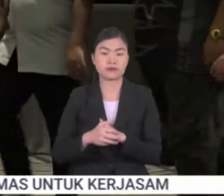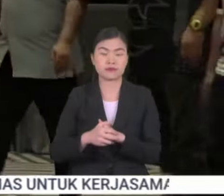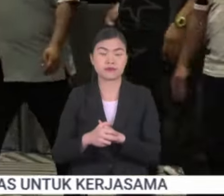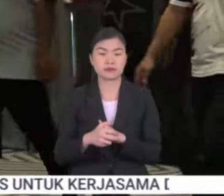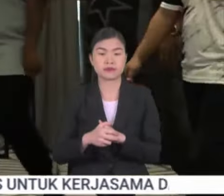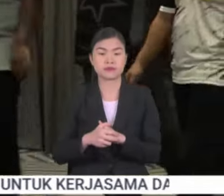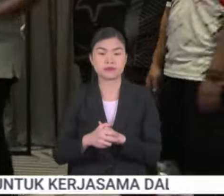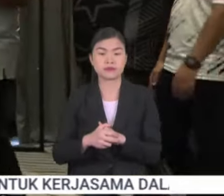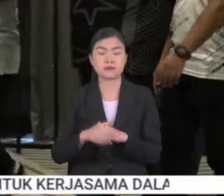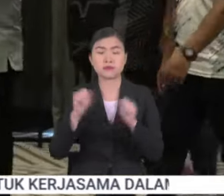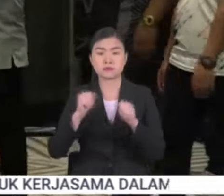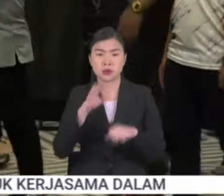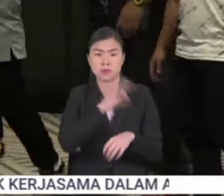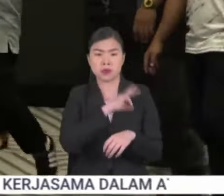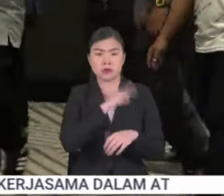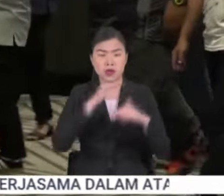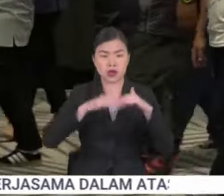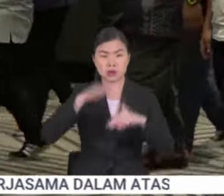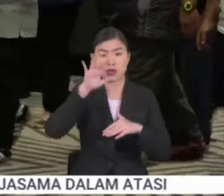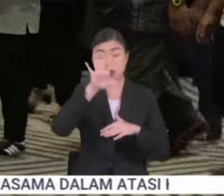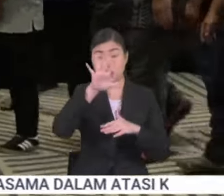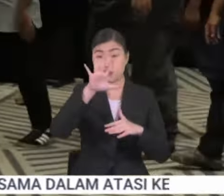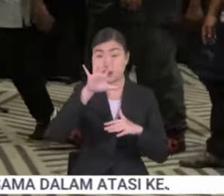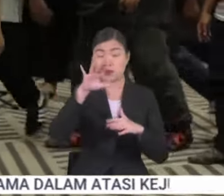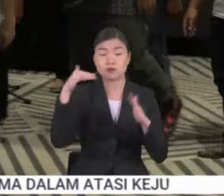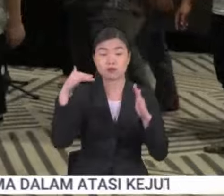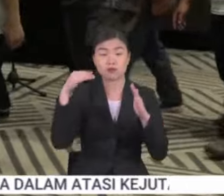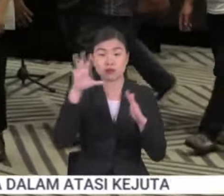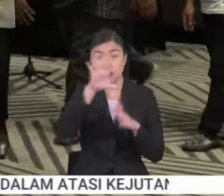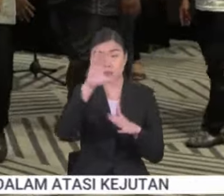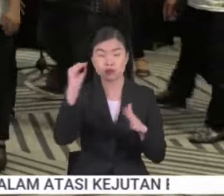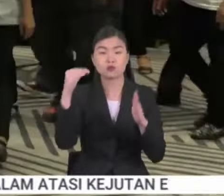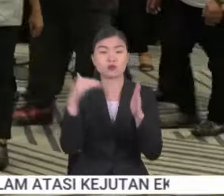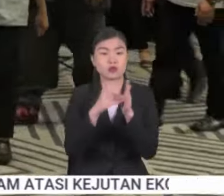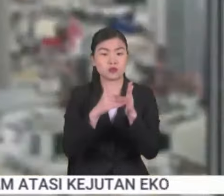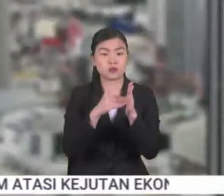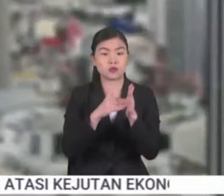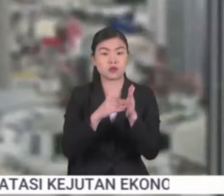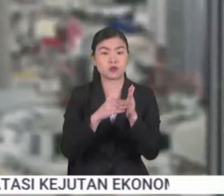Sumbangan dijangka memanfaatkan lebih 5,000 ahli persatuan belia.